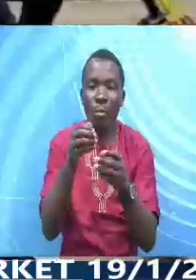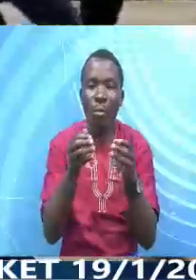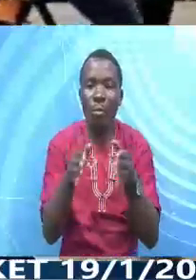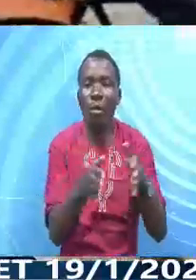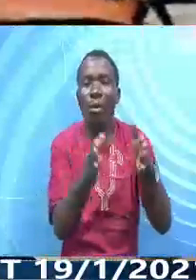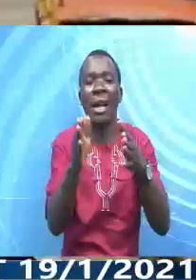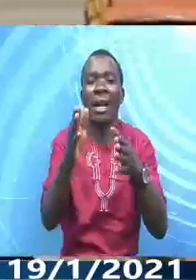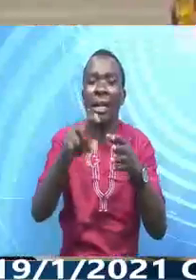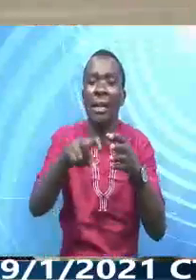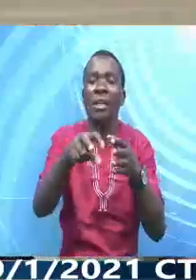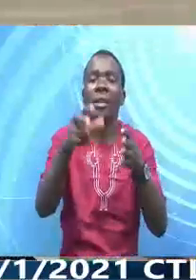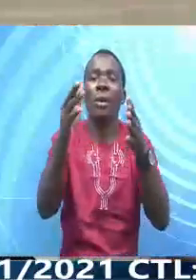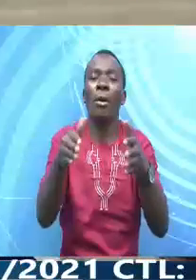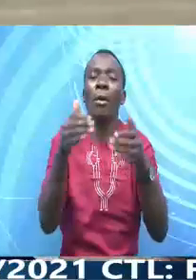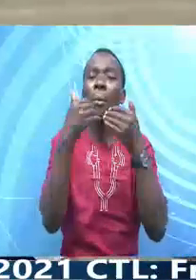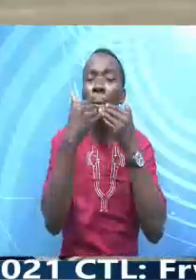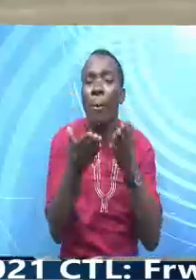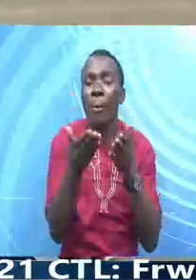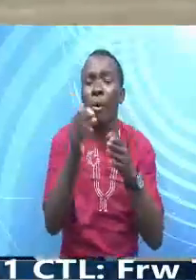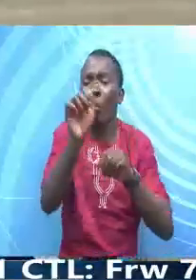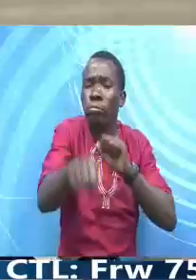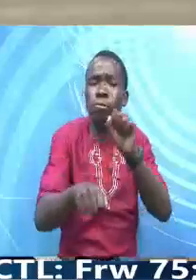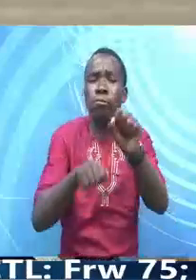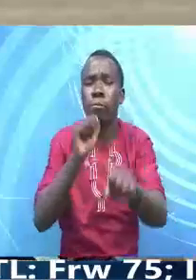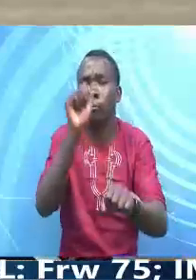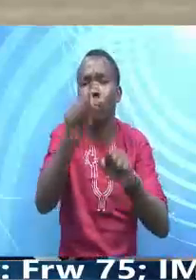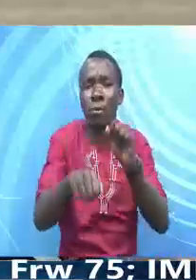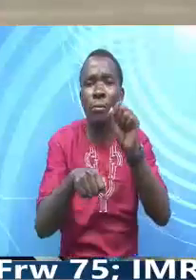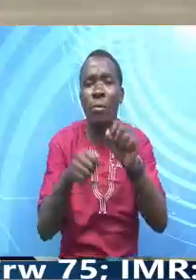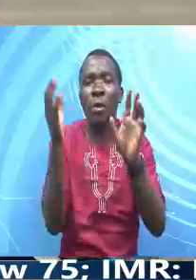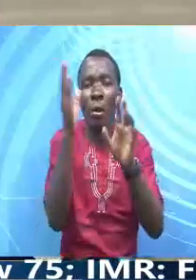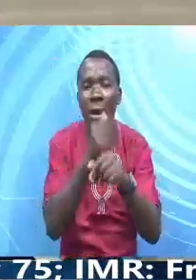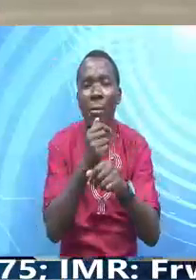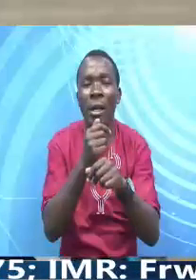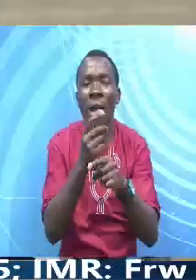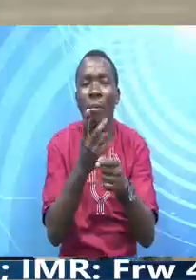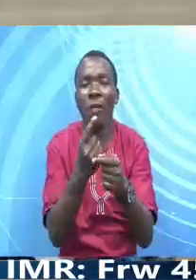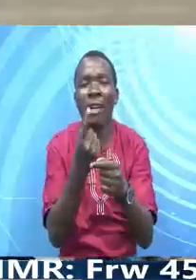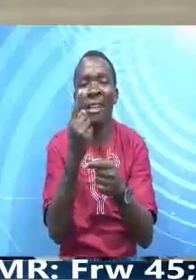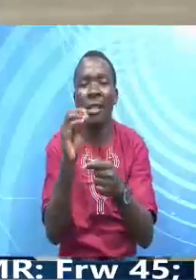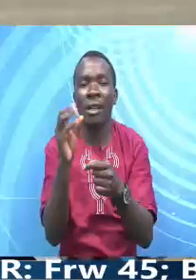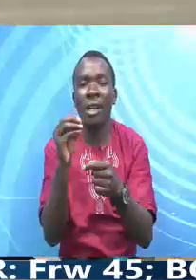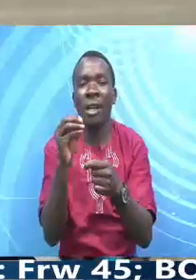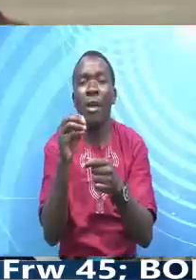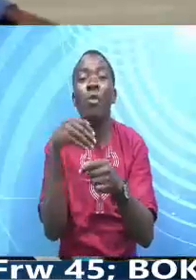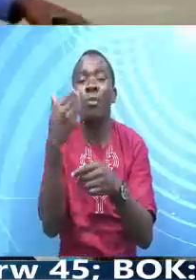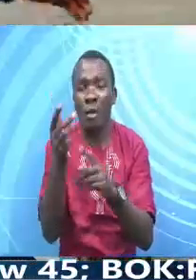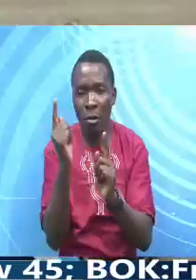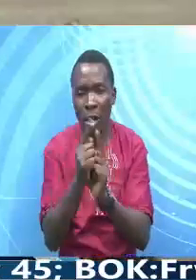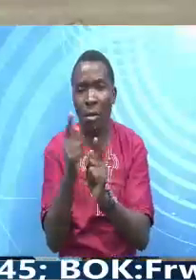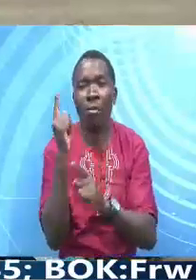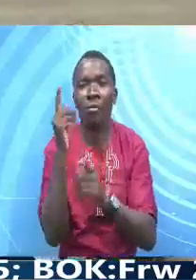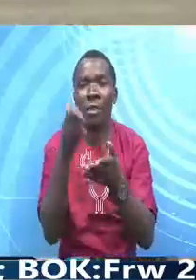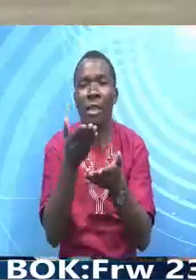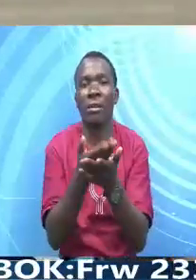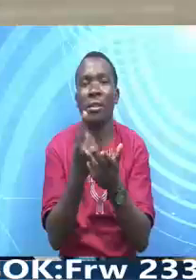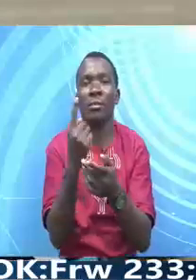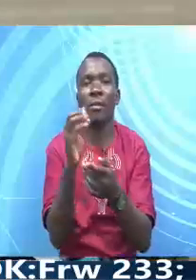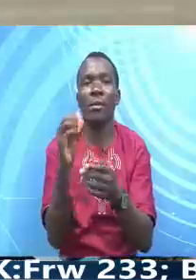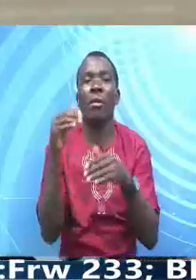gare ntubone n'igiceri cy'ijana ariko umusekirite akagusaba igiceri cy'ijana. Ukibaza mbese uratanga icyo giceri cy'ijana kandi cyo cyakagombye